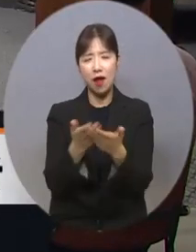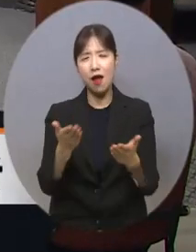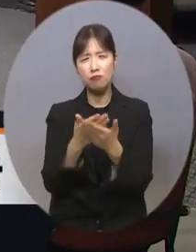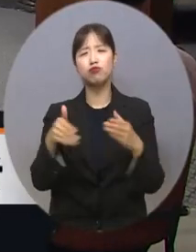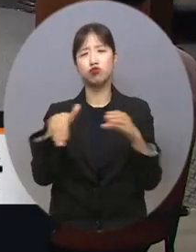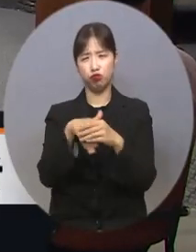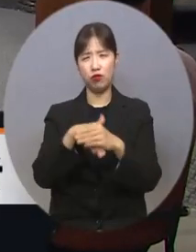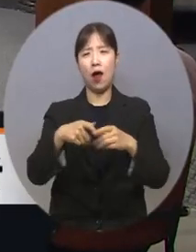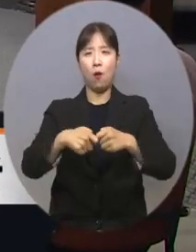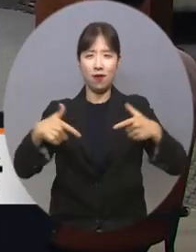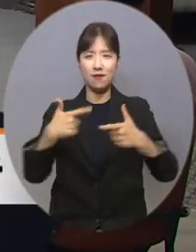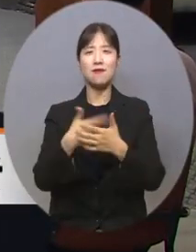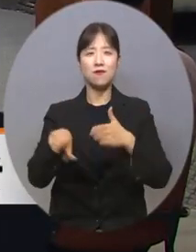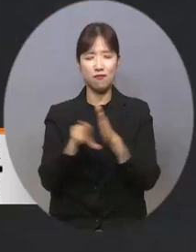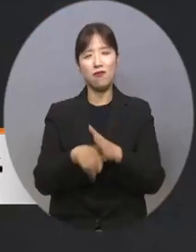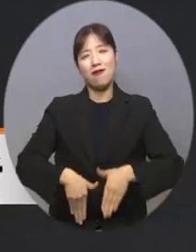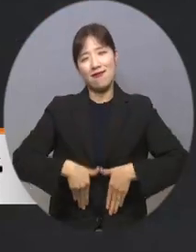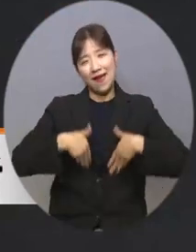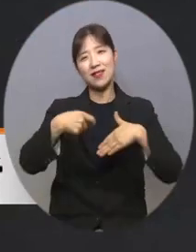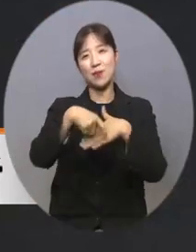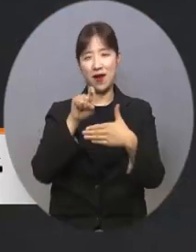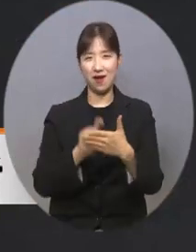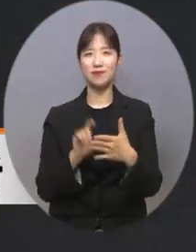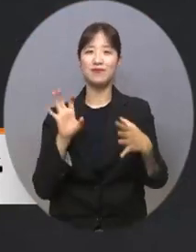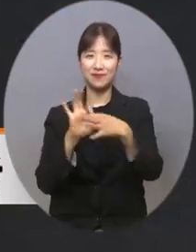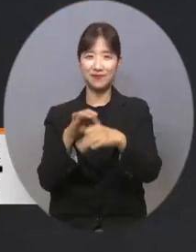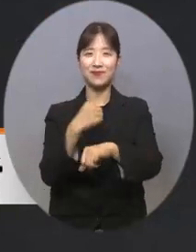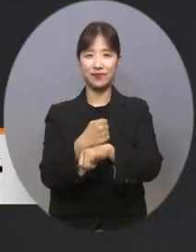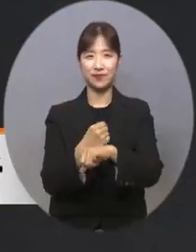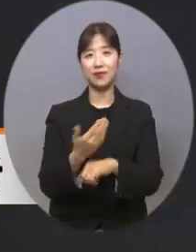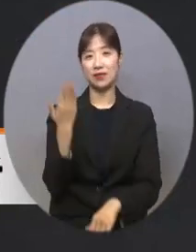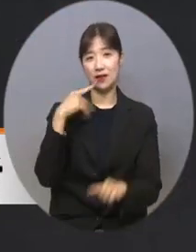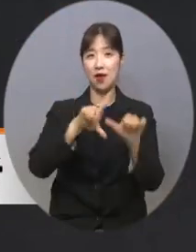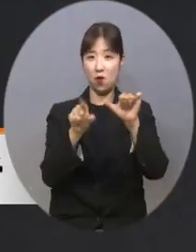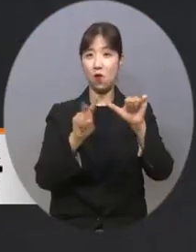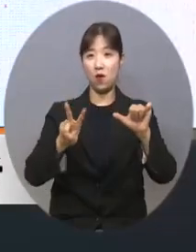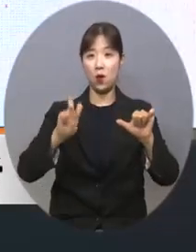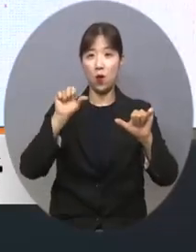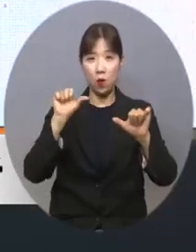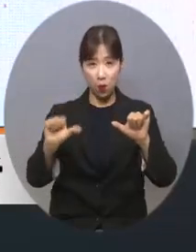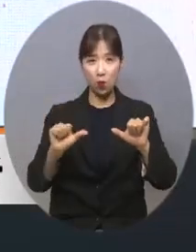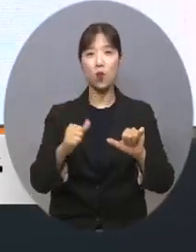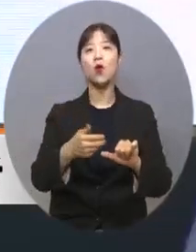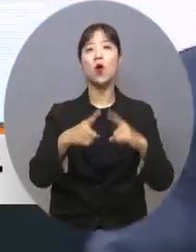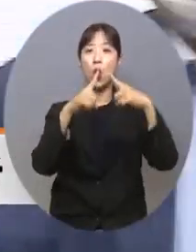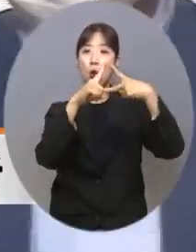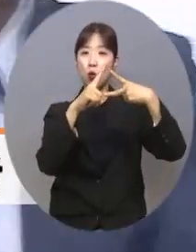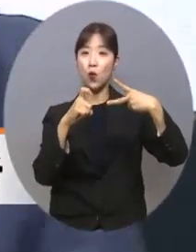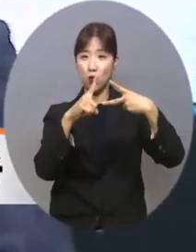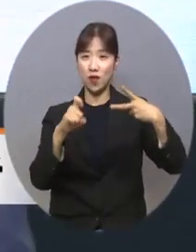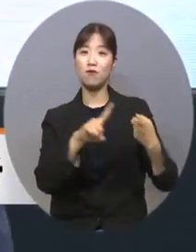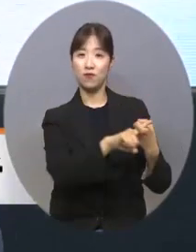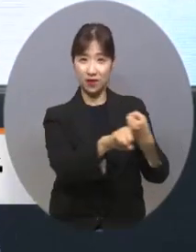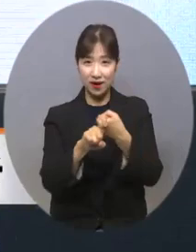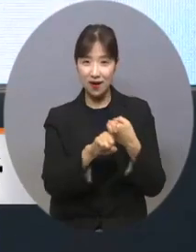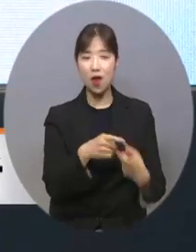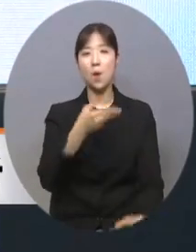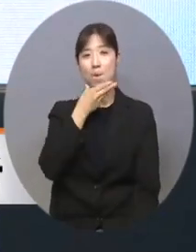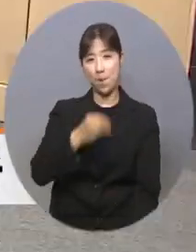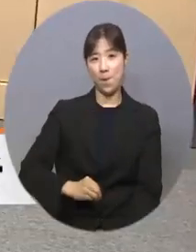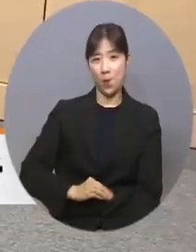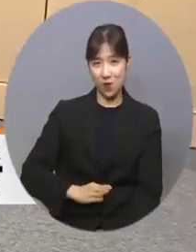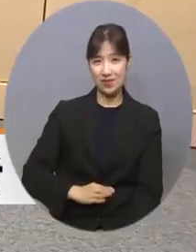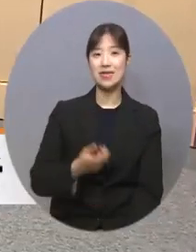확산을 향한 따뜻한 마음이 이어졌습니다. 지난 5월 25일 동대문 상인협동조합이 곰돌이 복지재단과